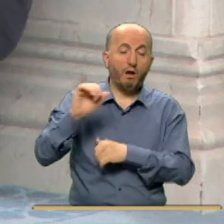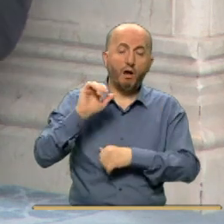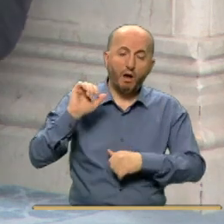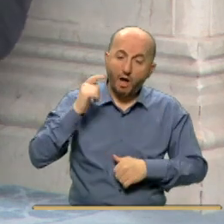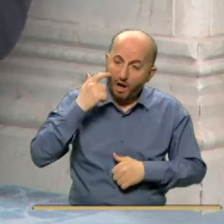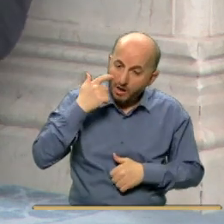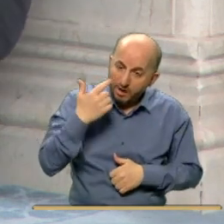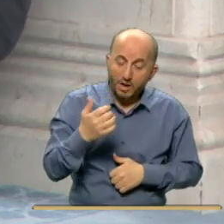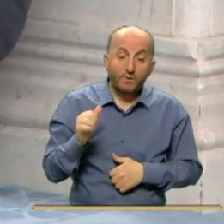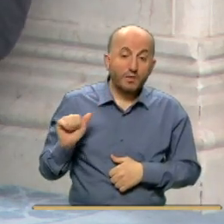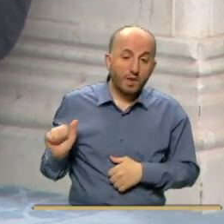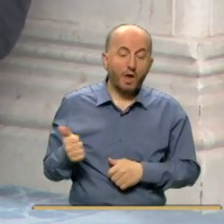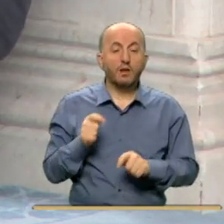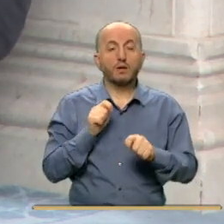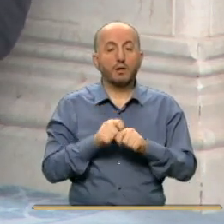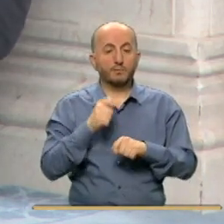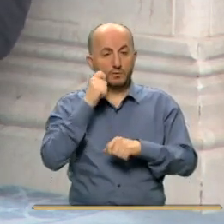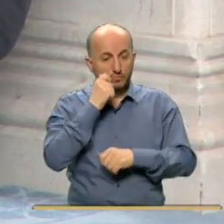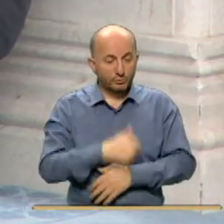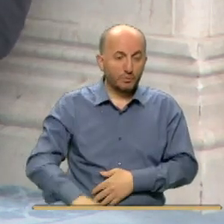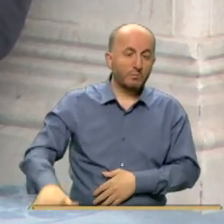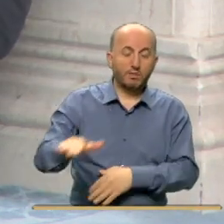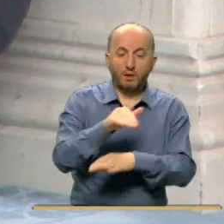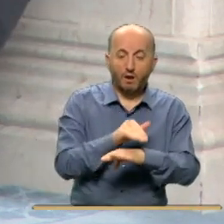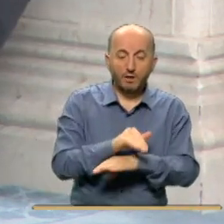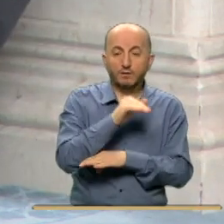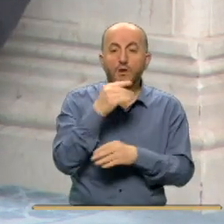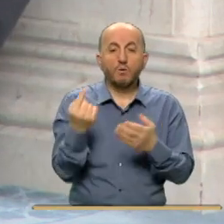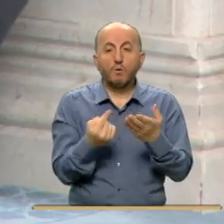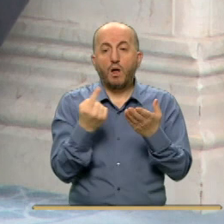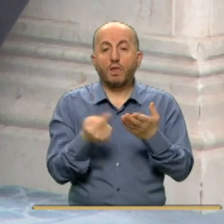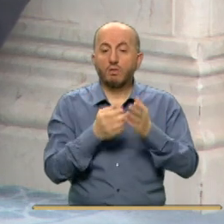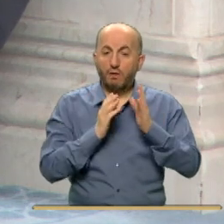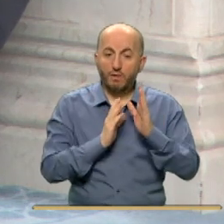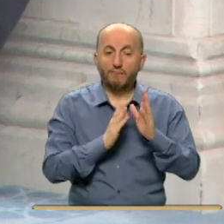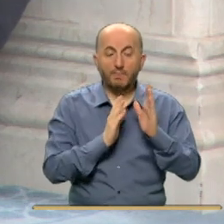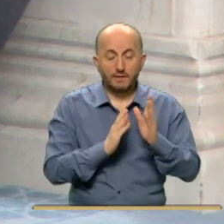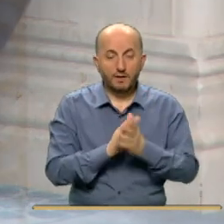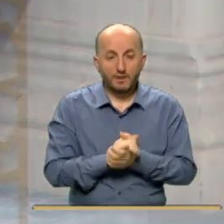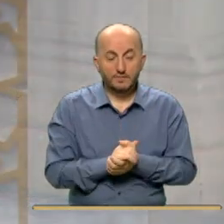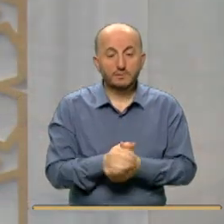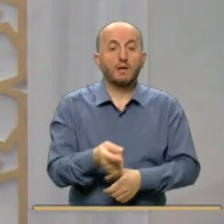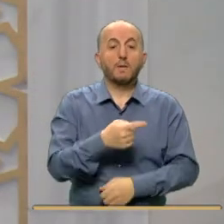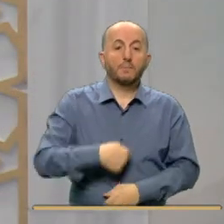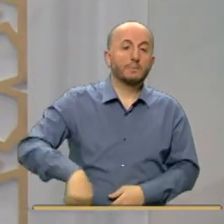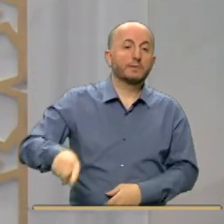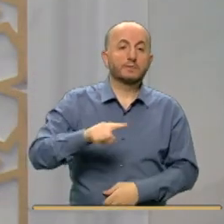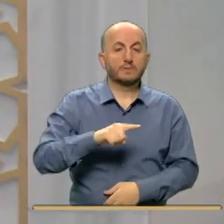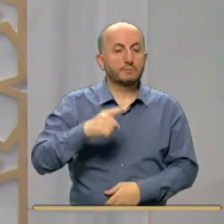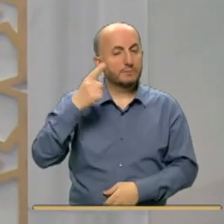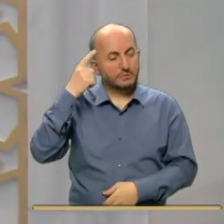yaptı. Müminler hayatlarına Kur'an'la devam ederlerse, bizim